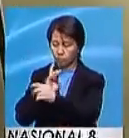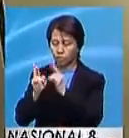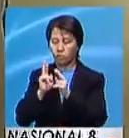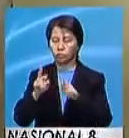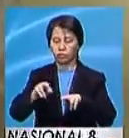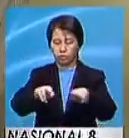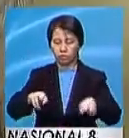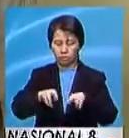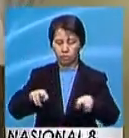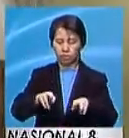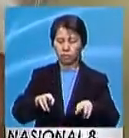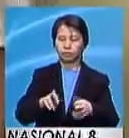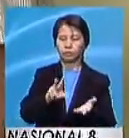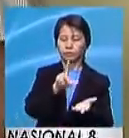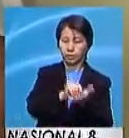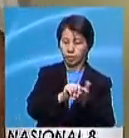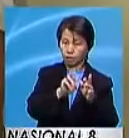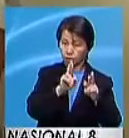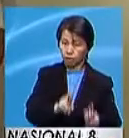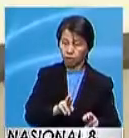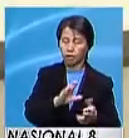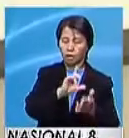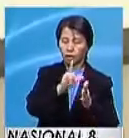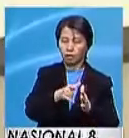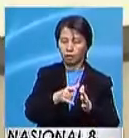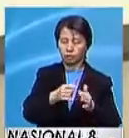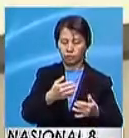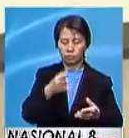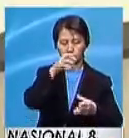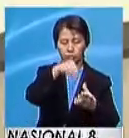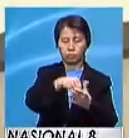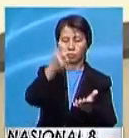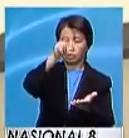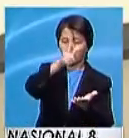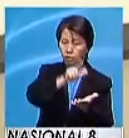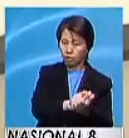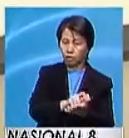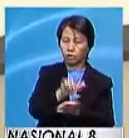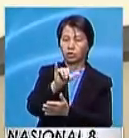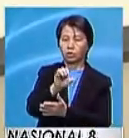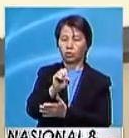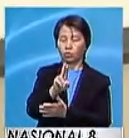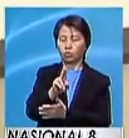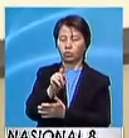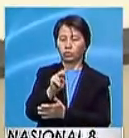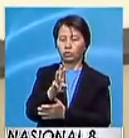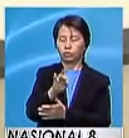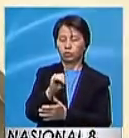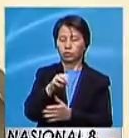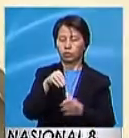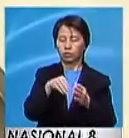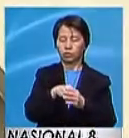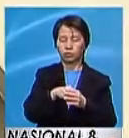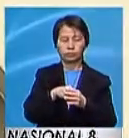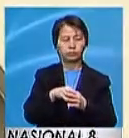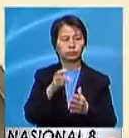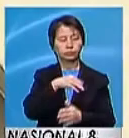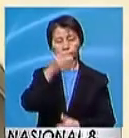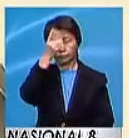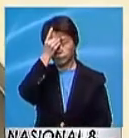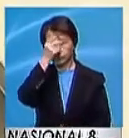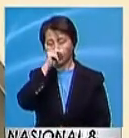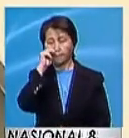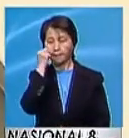dirakam oleh media rakyat yang kemudiannya dimuat naik ke laman web YouTube dan portal media rakyat. Dato' Sri Najib dan